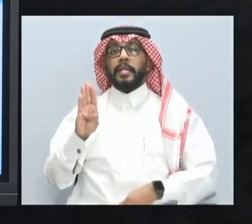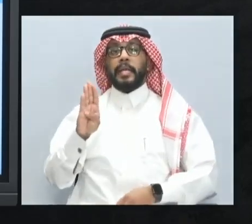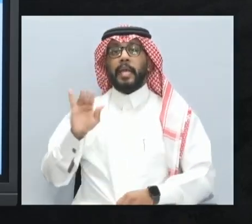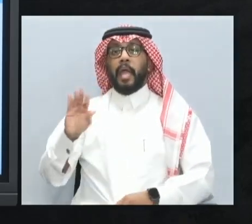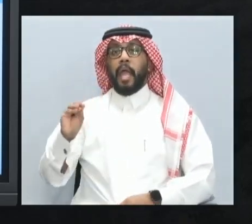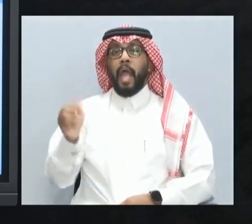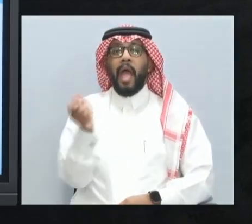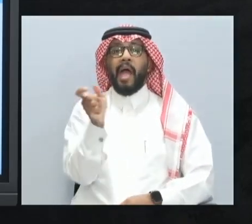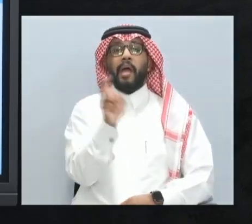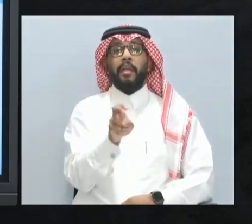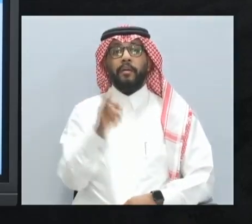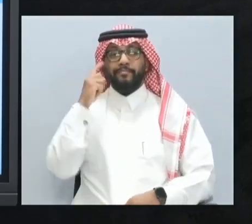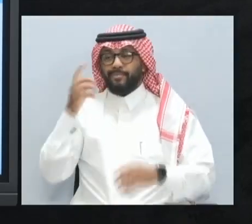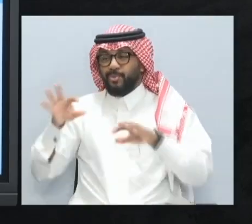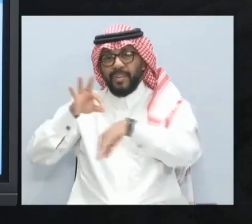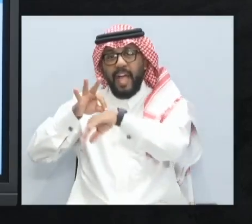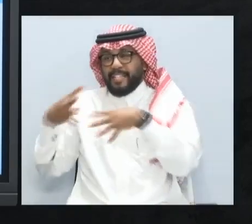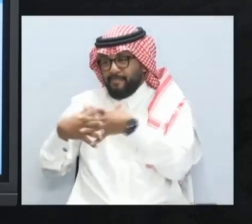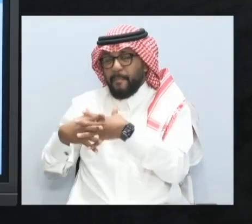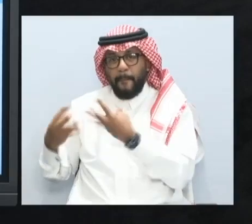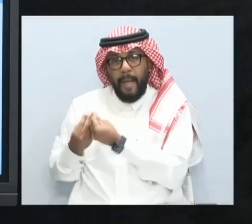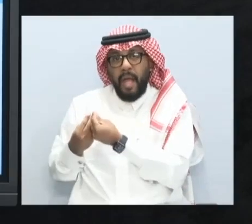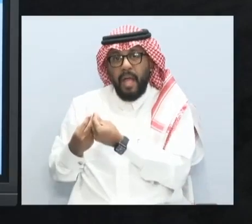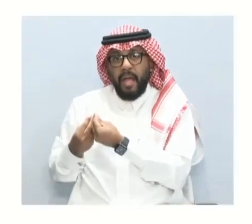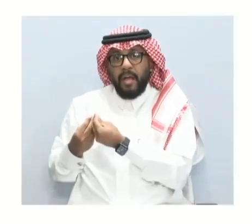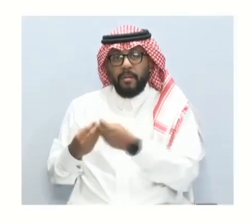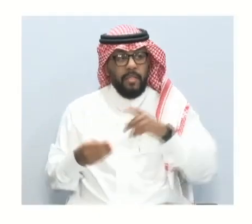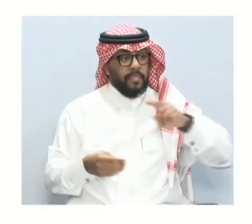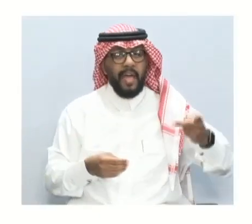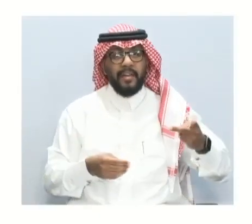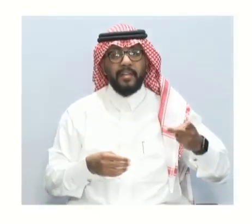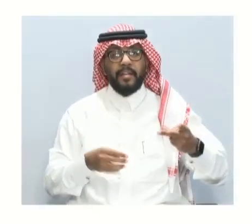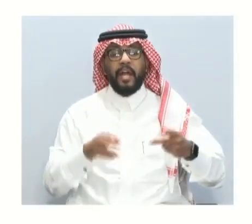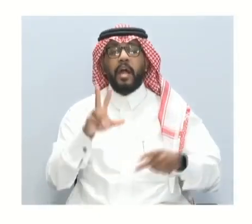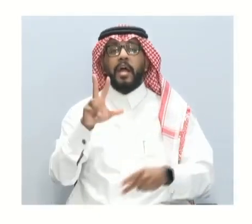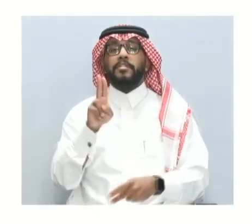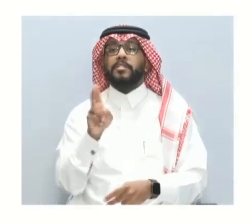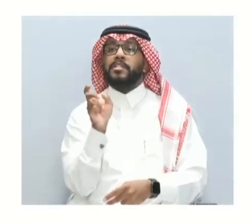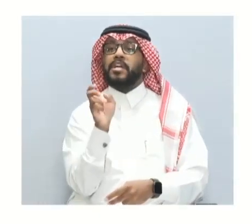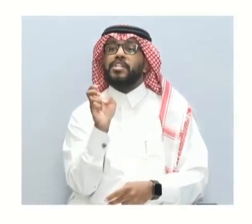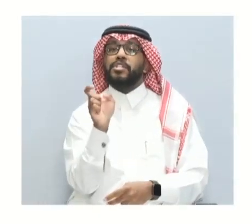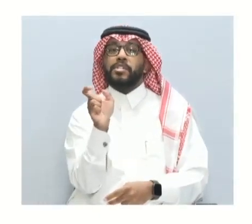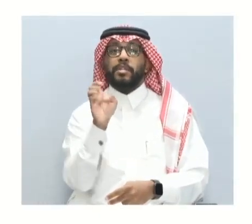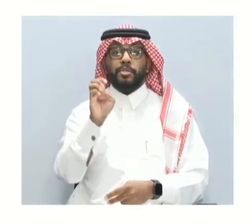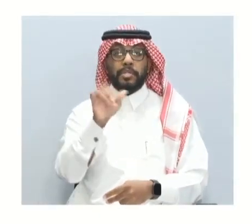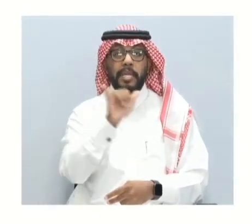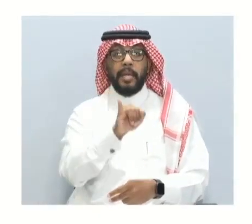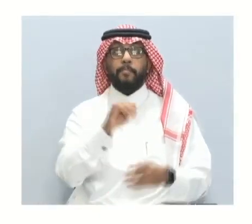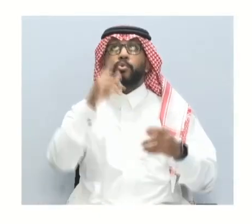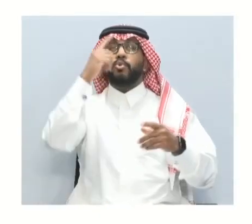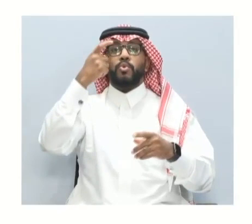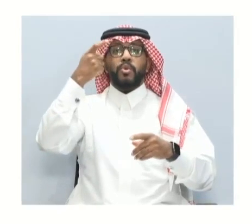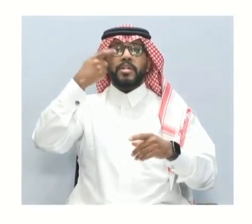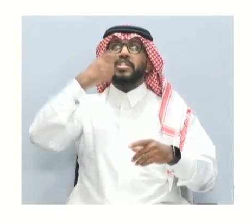الناس واما التنجيم فهو يتكلم عن الامور في الاحوال والاستدلال الاحوال الفلكيه بالاحوال الفلكيه